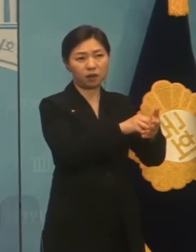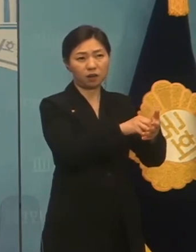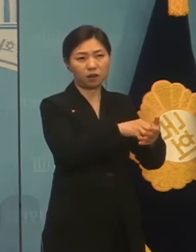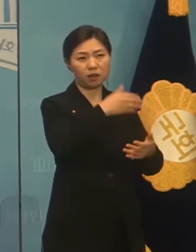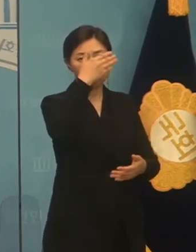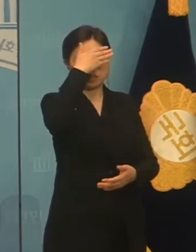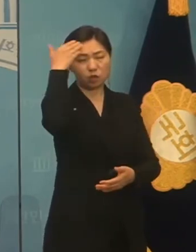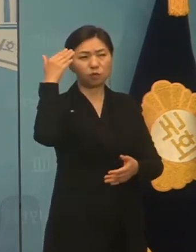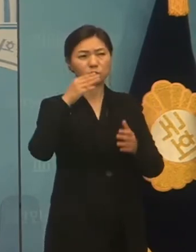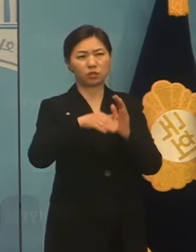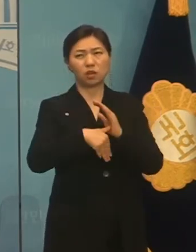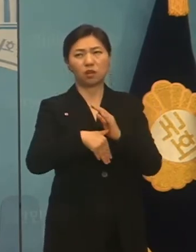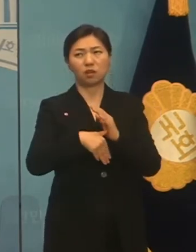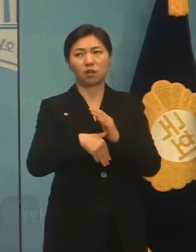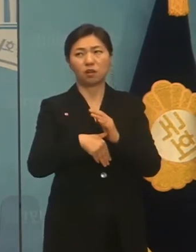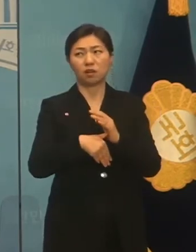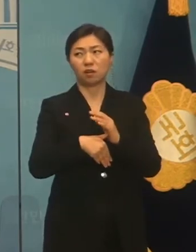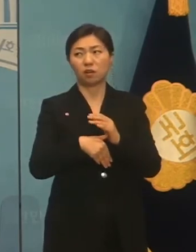청춘을